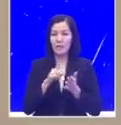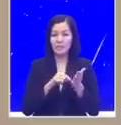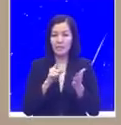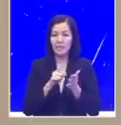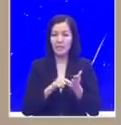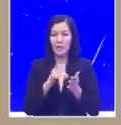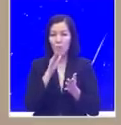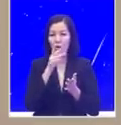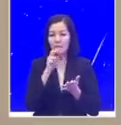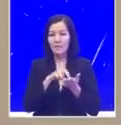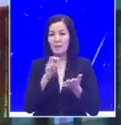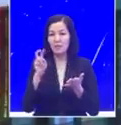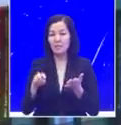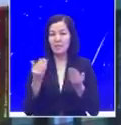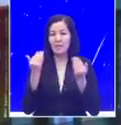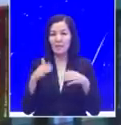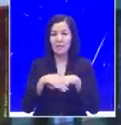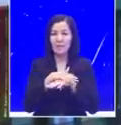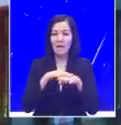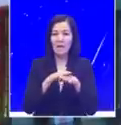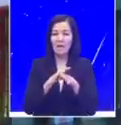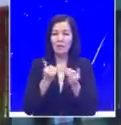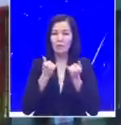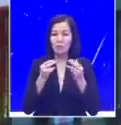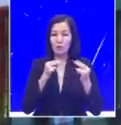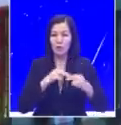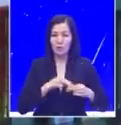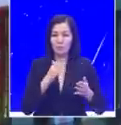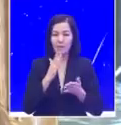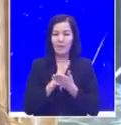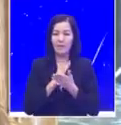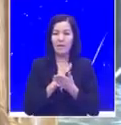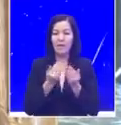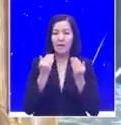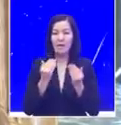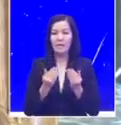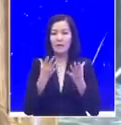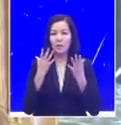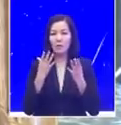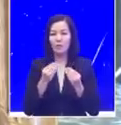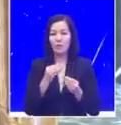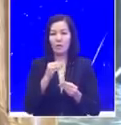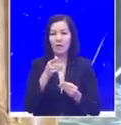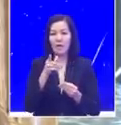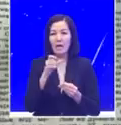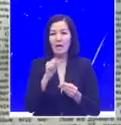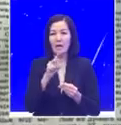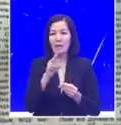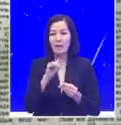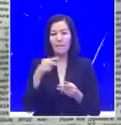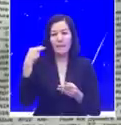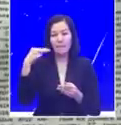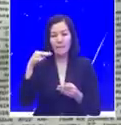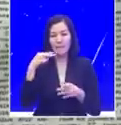үлкен жүректің иесі ел қамы үшін еңбек етуді тоқтатпады. Өмірінің соңғы кезеңінде ғалым Жазылбекұлы президент және